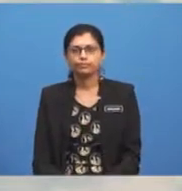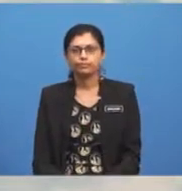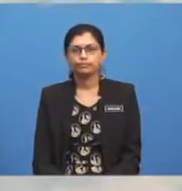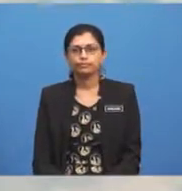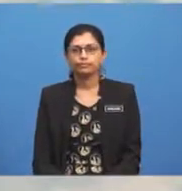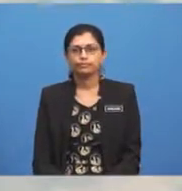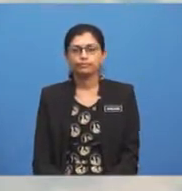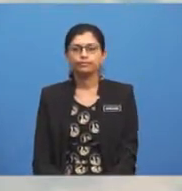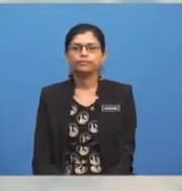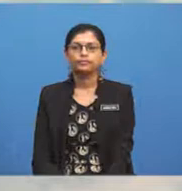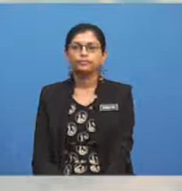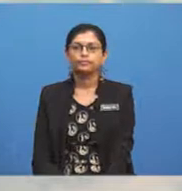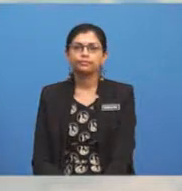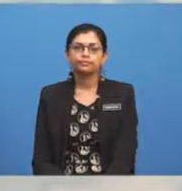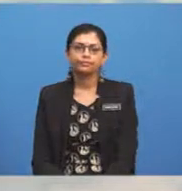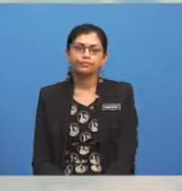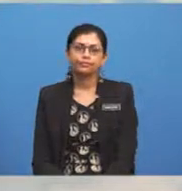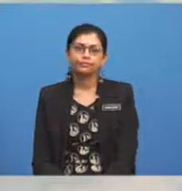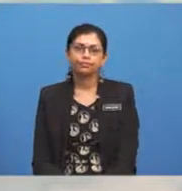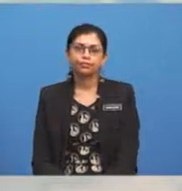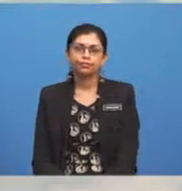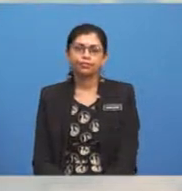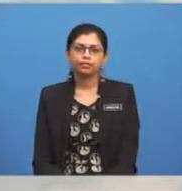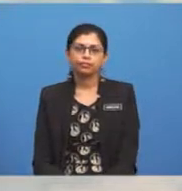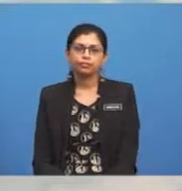R. Mari kita perhatikan